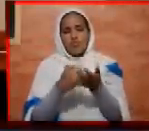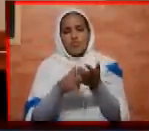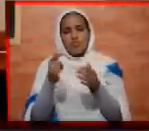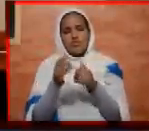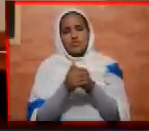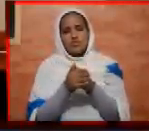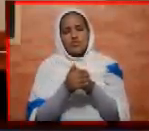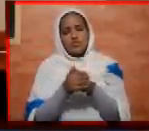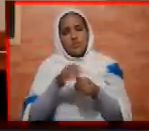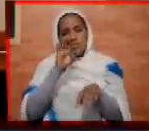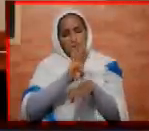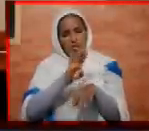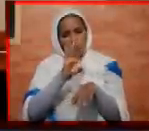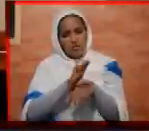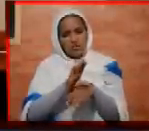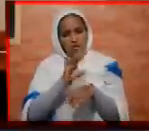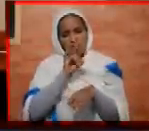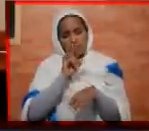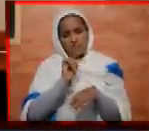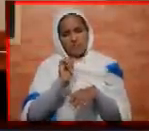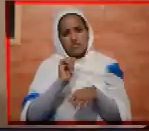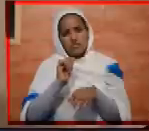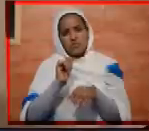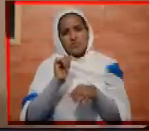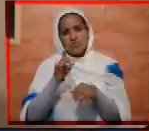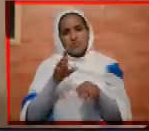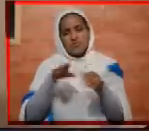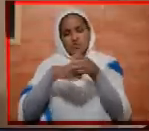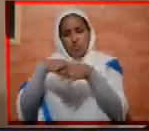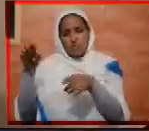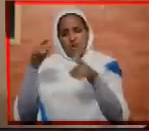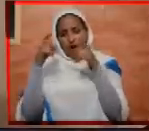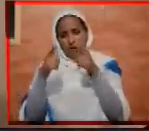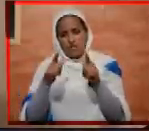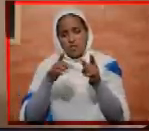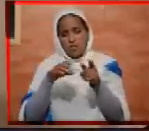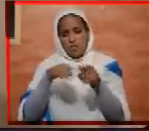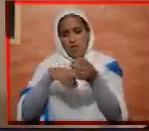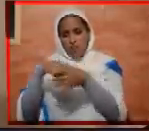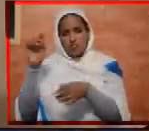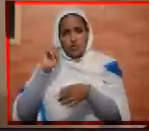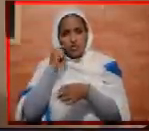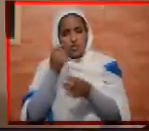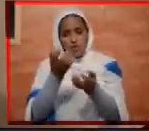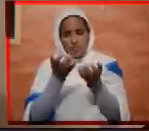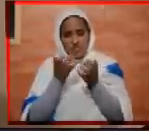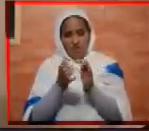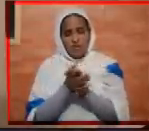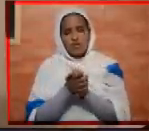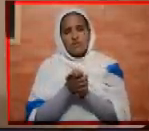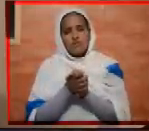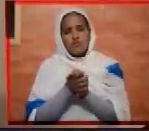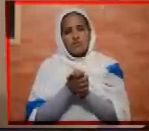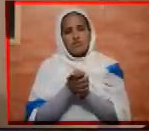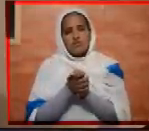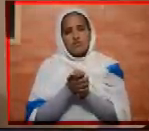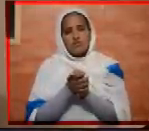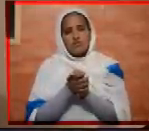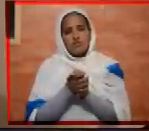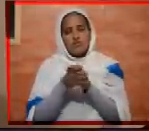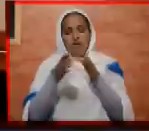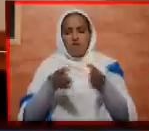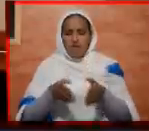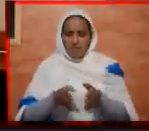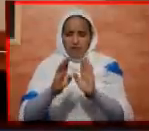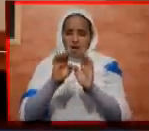ላሉ ጉባኤ ቤቶች ቁጥጥር፣ የመምህሩ ቁጥጥር ከመምህሩም አልፎ በደንብ ኮሚቴ